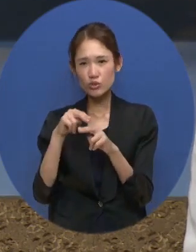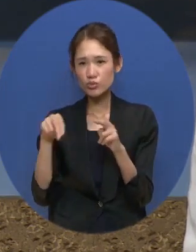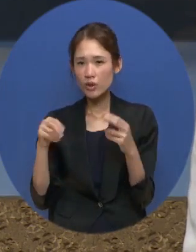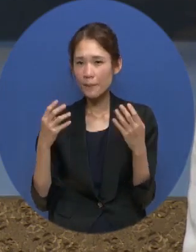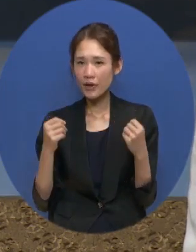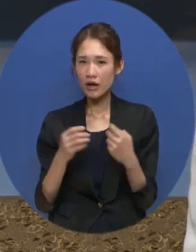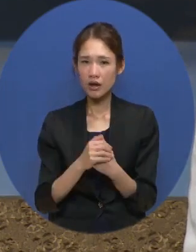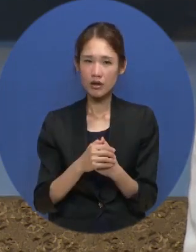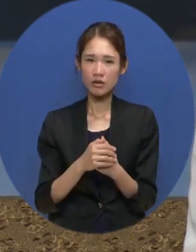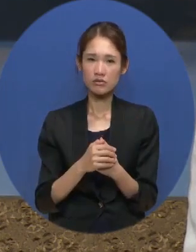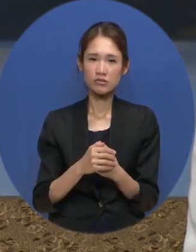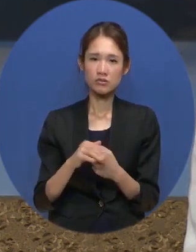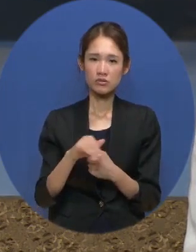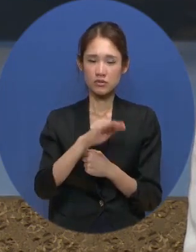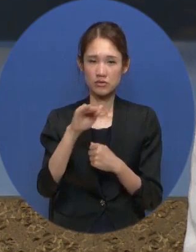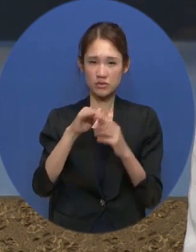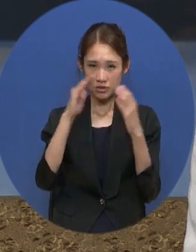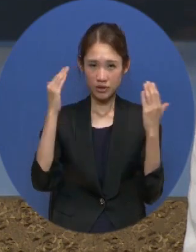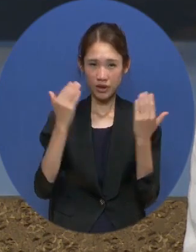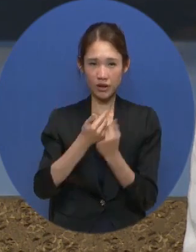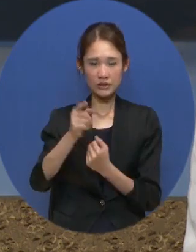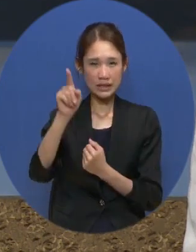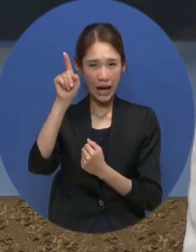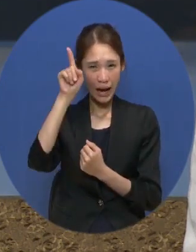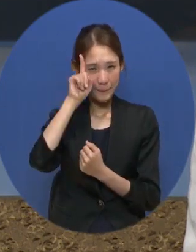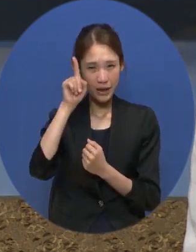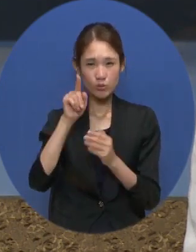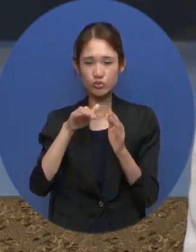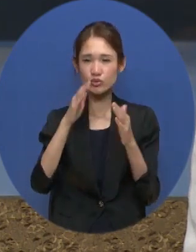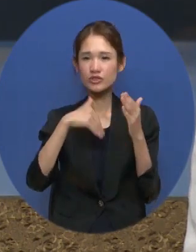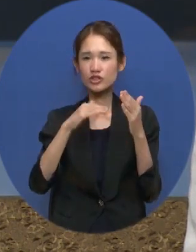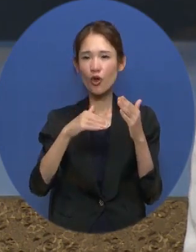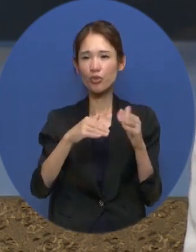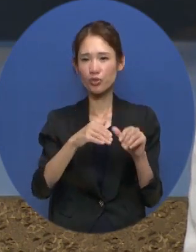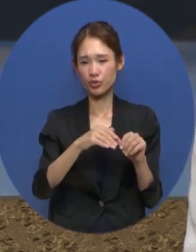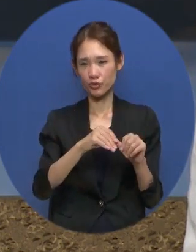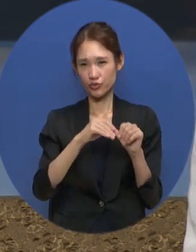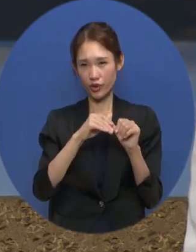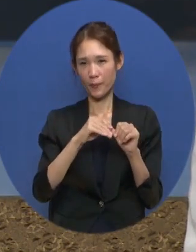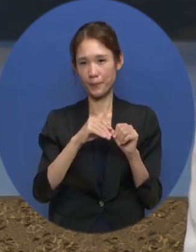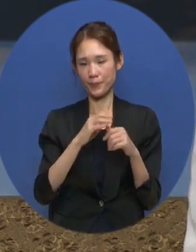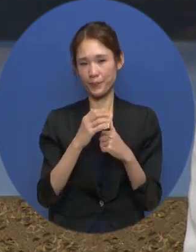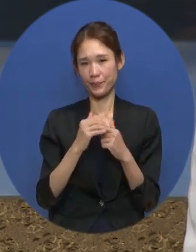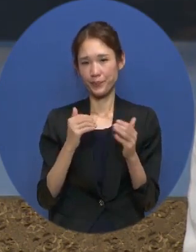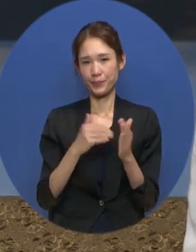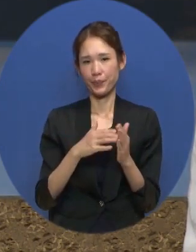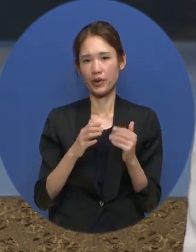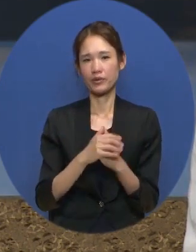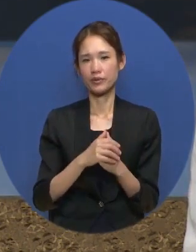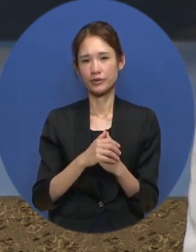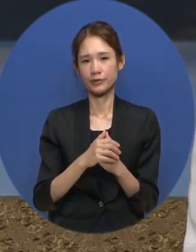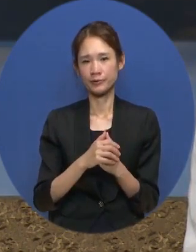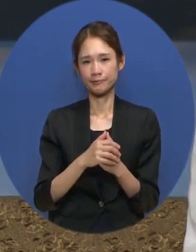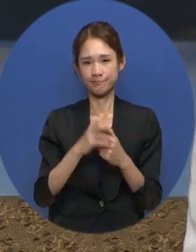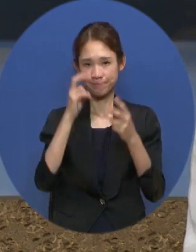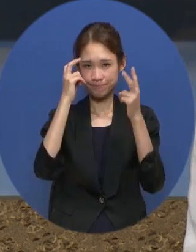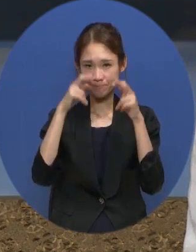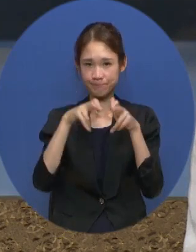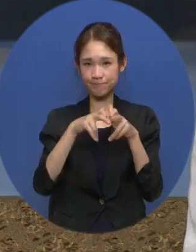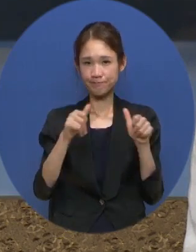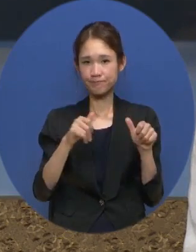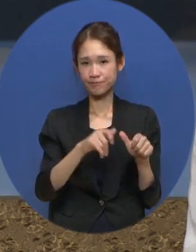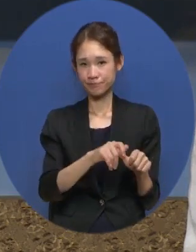많은데 네. 저희는 100% 다 정규직으로 채용을 하고 있고요. 그러니까 회사는 그